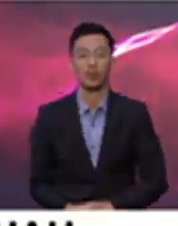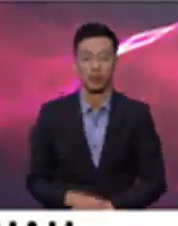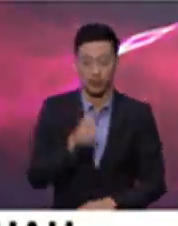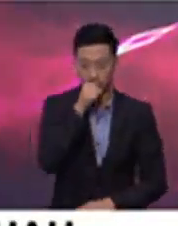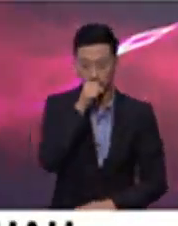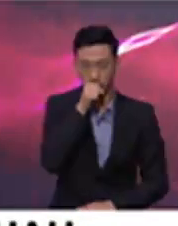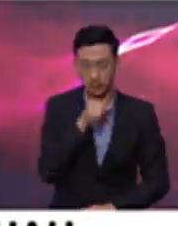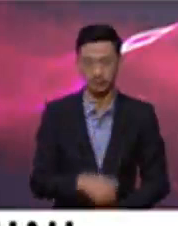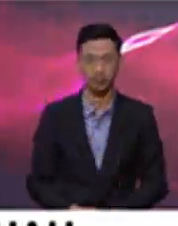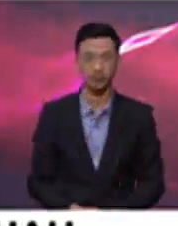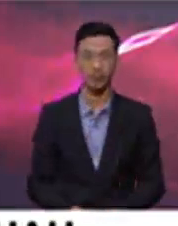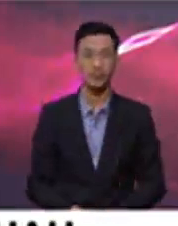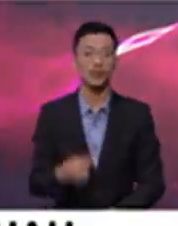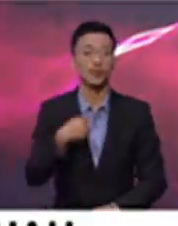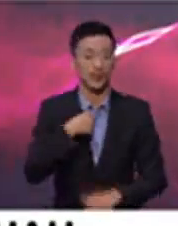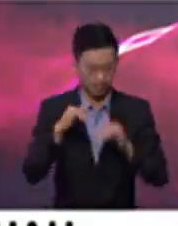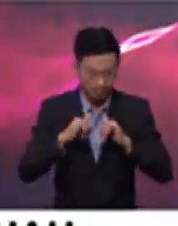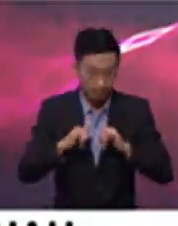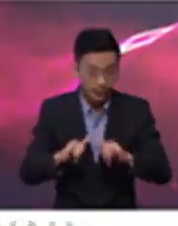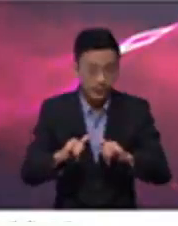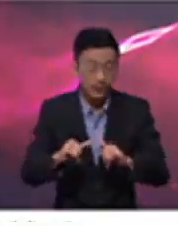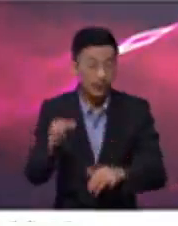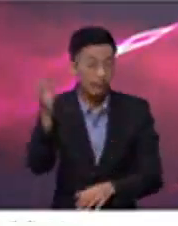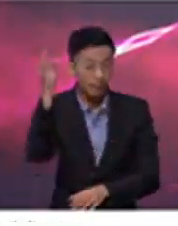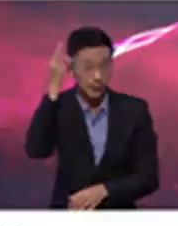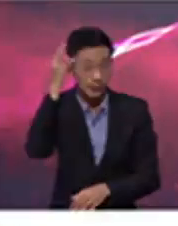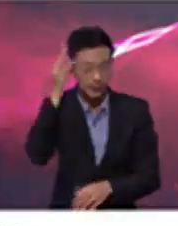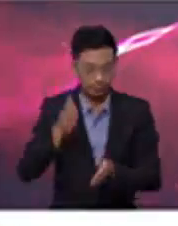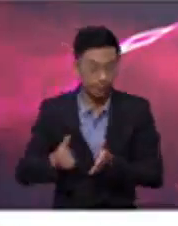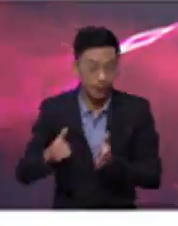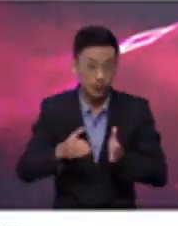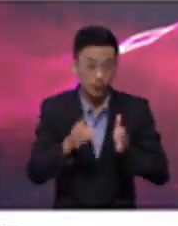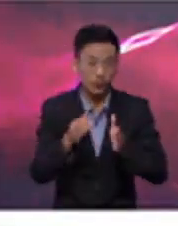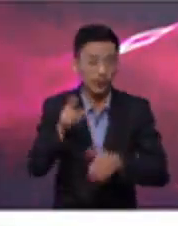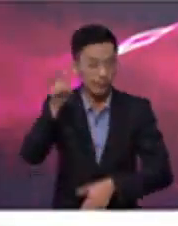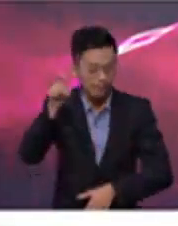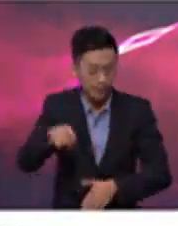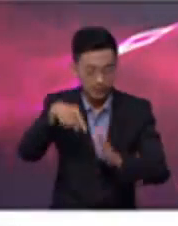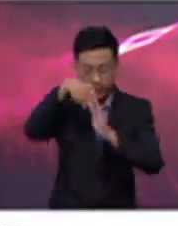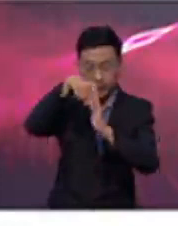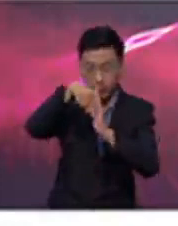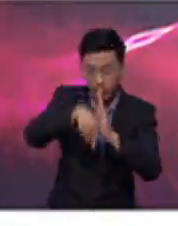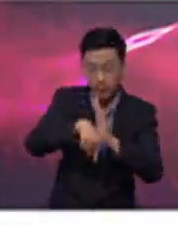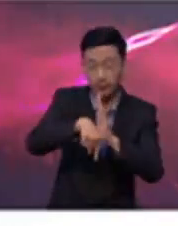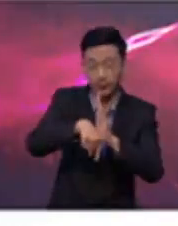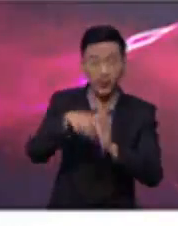lagi merasai sungai di sungai kenau perlu didalami